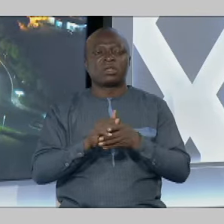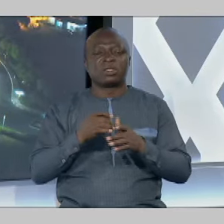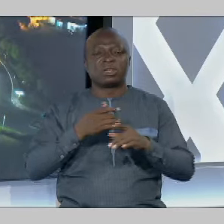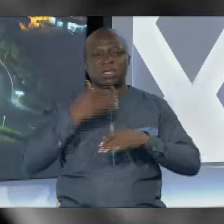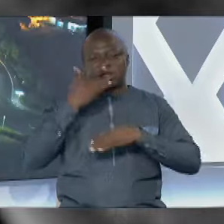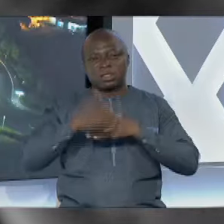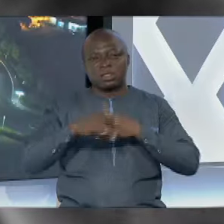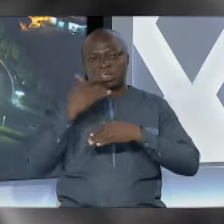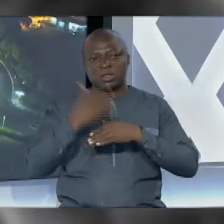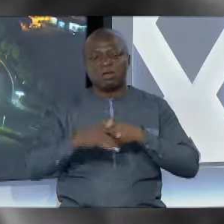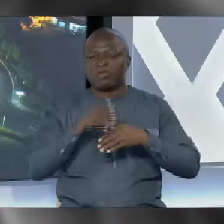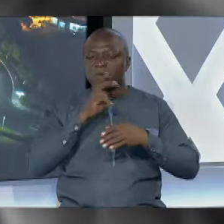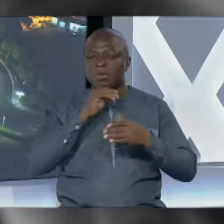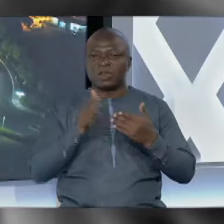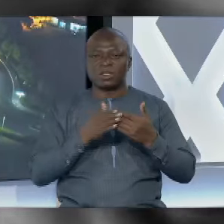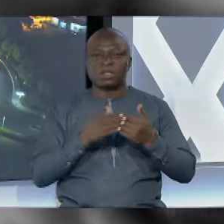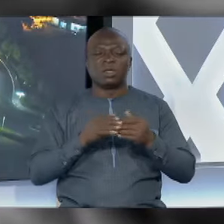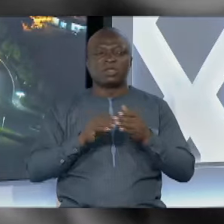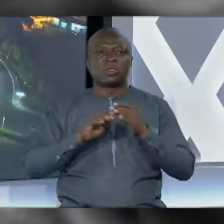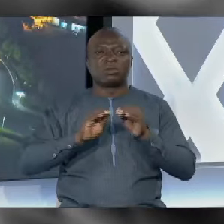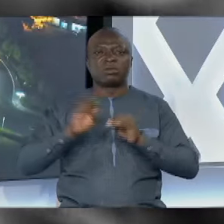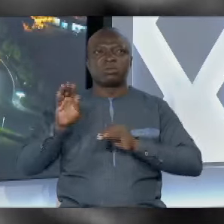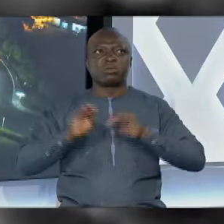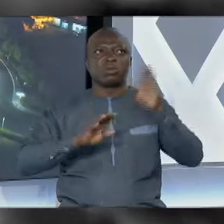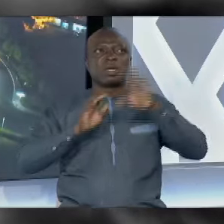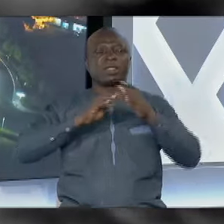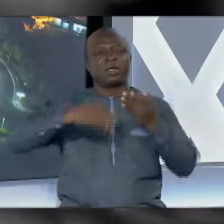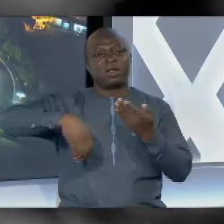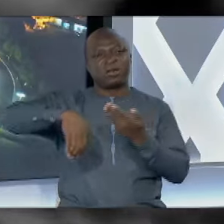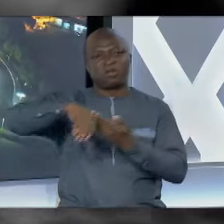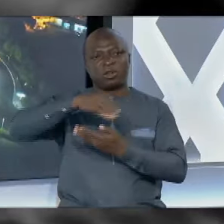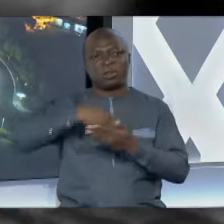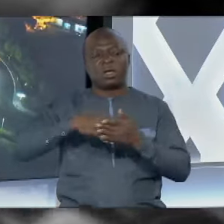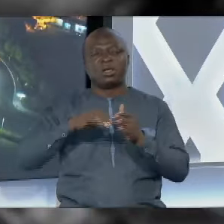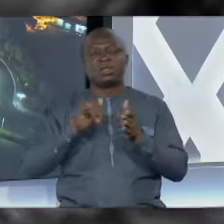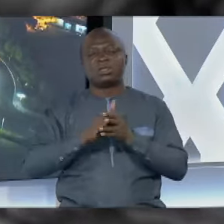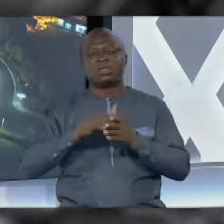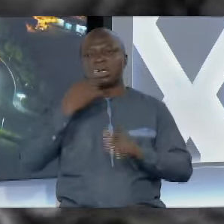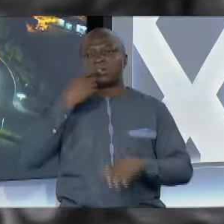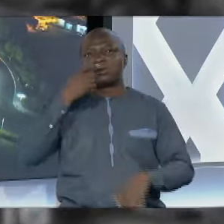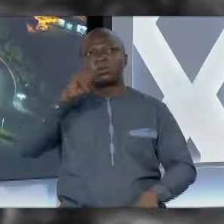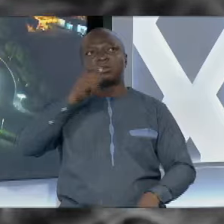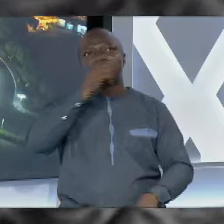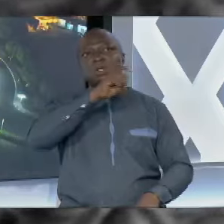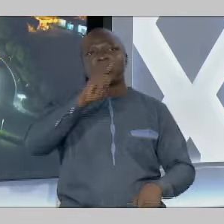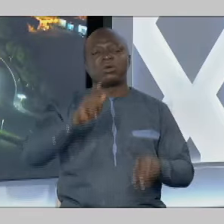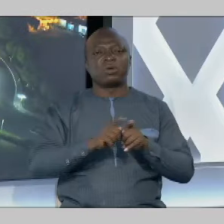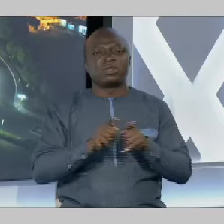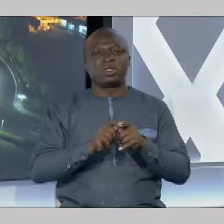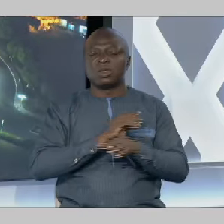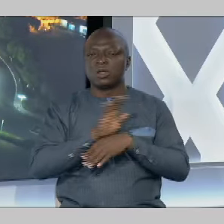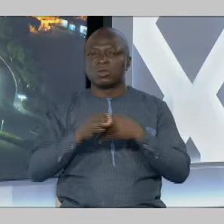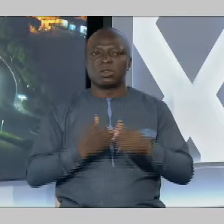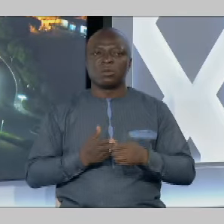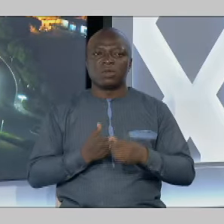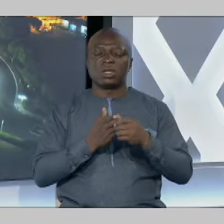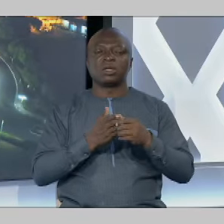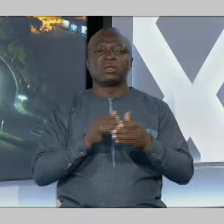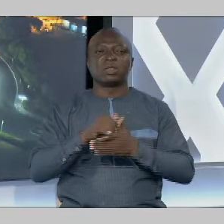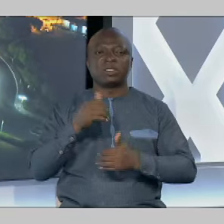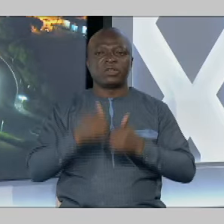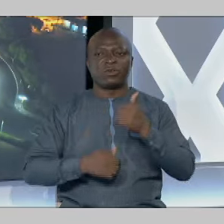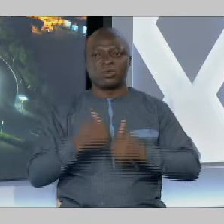de virus qui se propagent dans l'environnement. Ces gouttelettes portées par l'air peuvent contaminer une autre